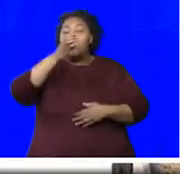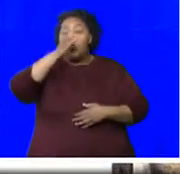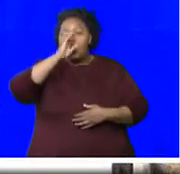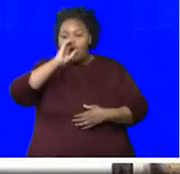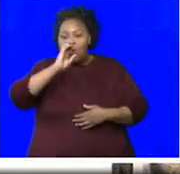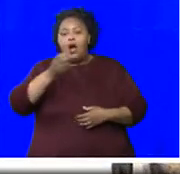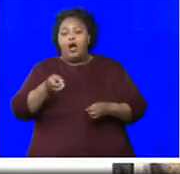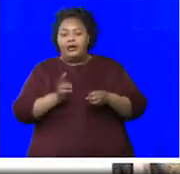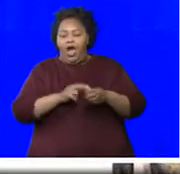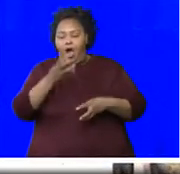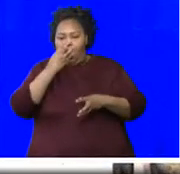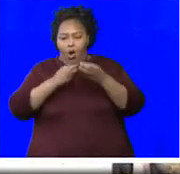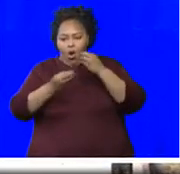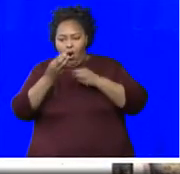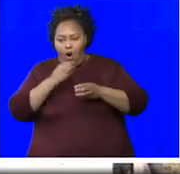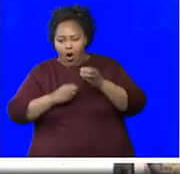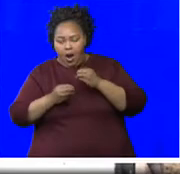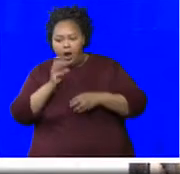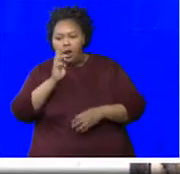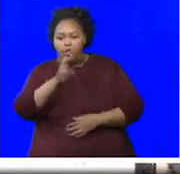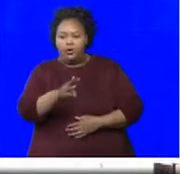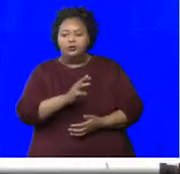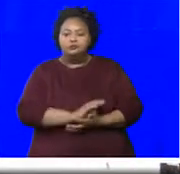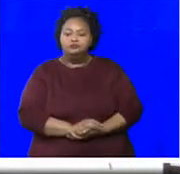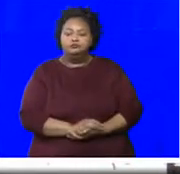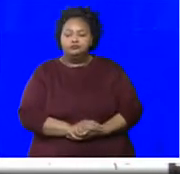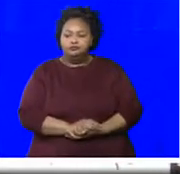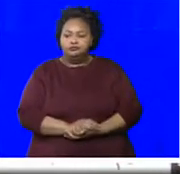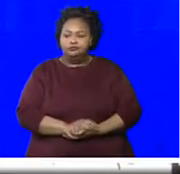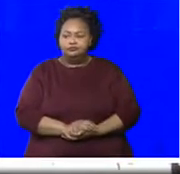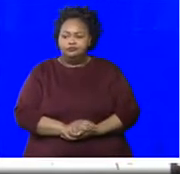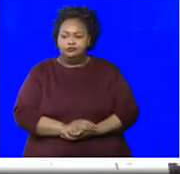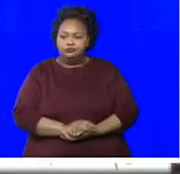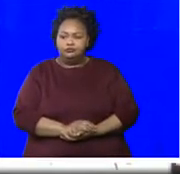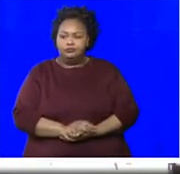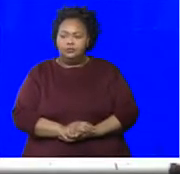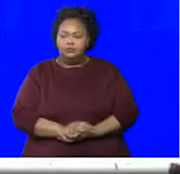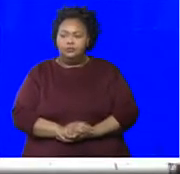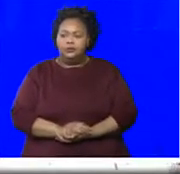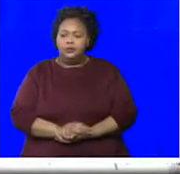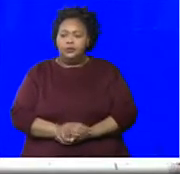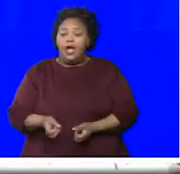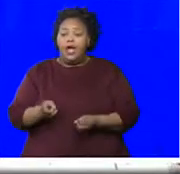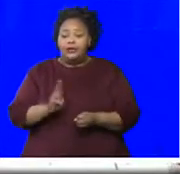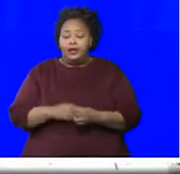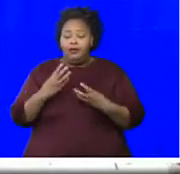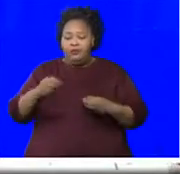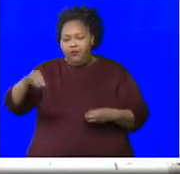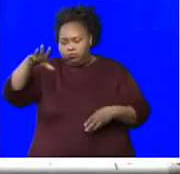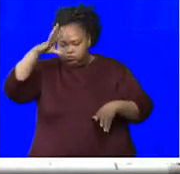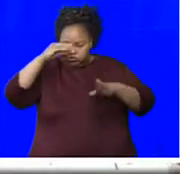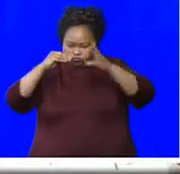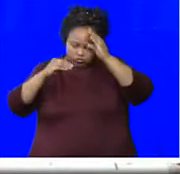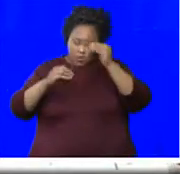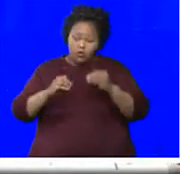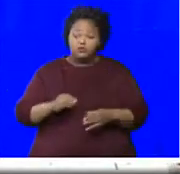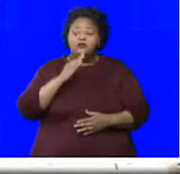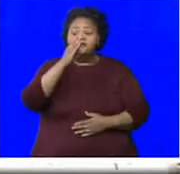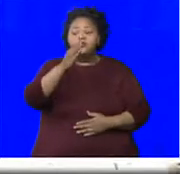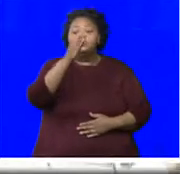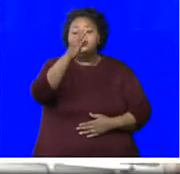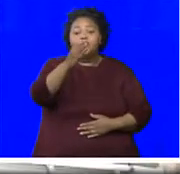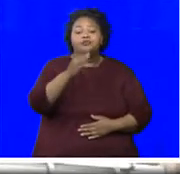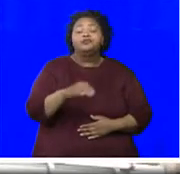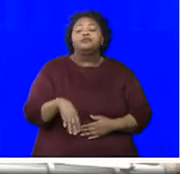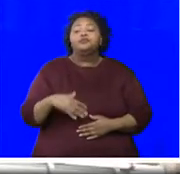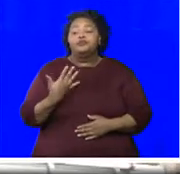skill sekuthi akhone ukuchubeka naye atiphilise ngenkomo yelibisi kodwa siyathemba ukuthi batayiphatha kahle